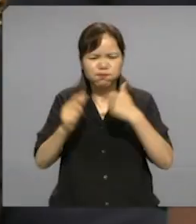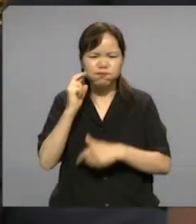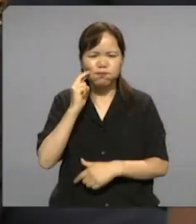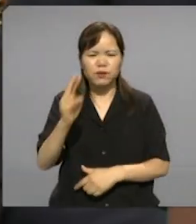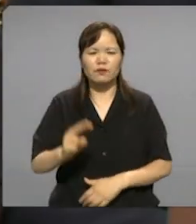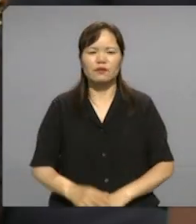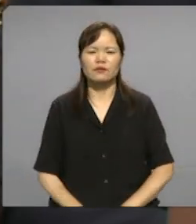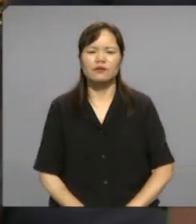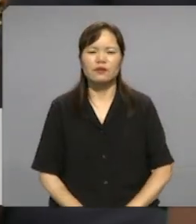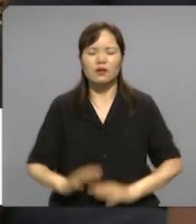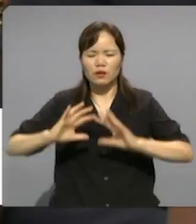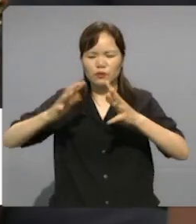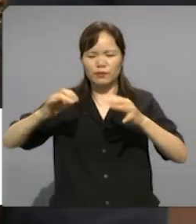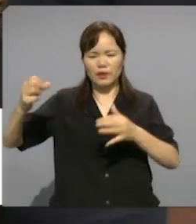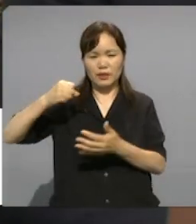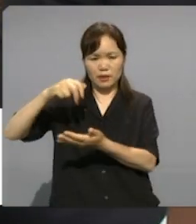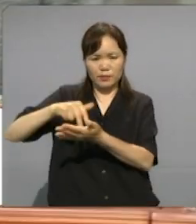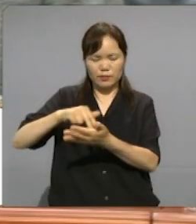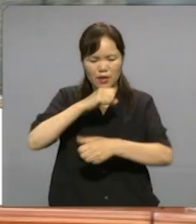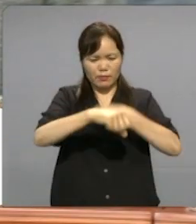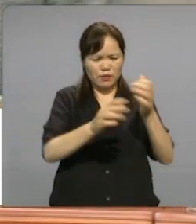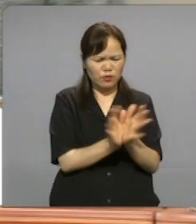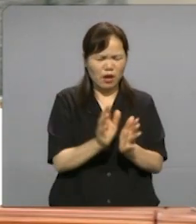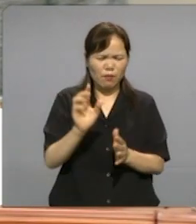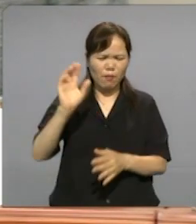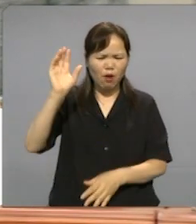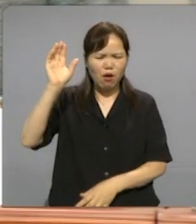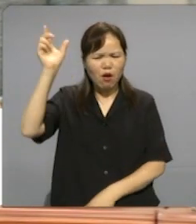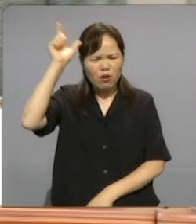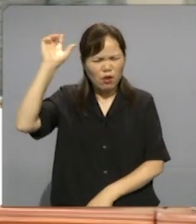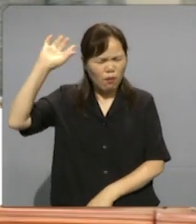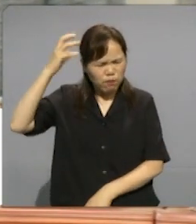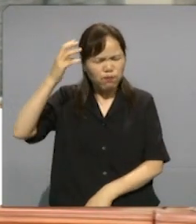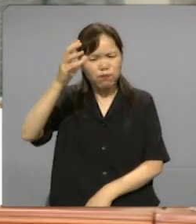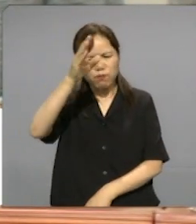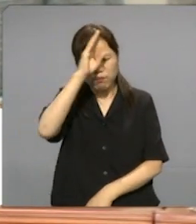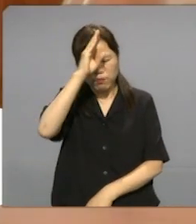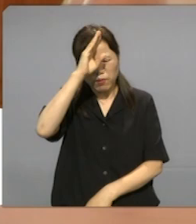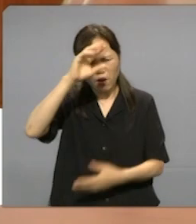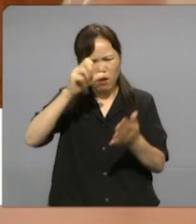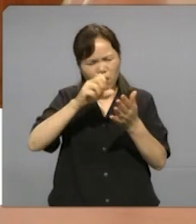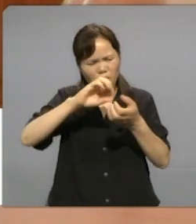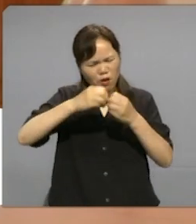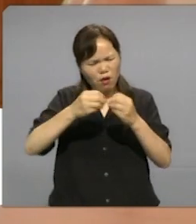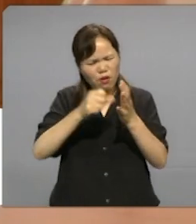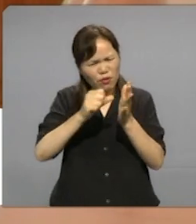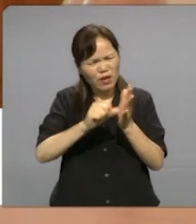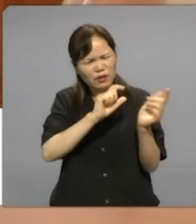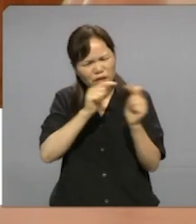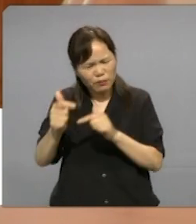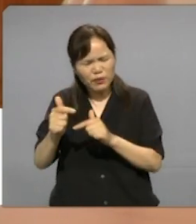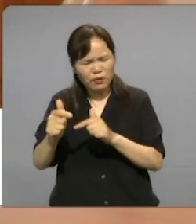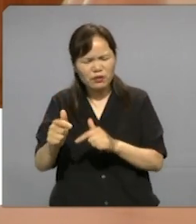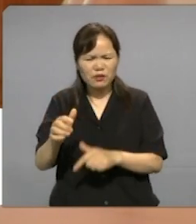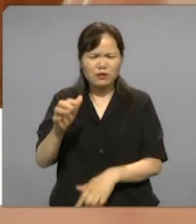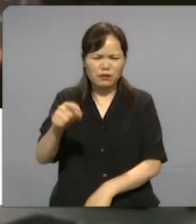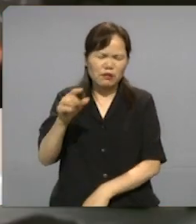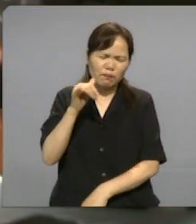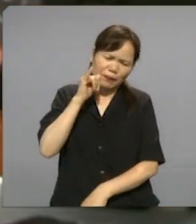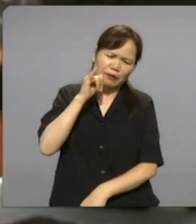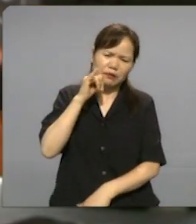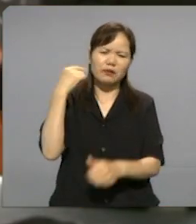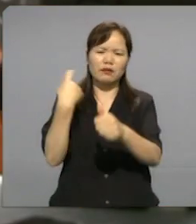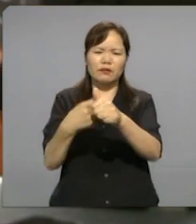섰습니다. 국민의힘은 더불어민주당이 광우병 괴담, 사드 괴담처럼 달콤한 괴담 마약에 중독됐다고